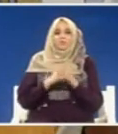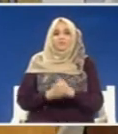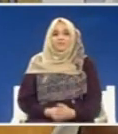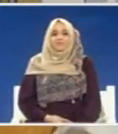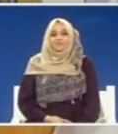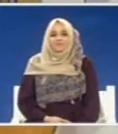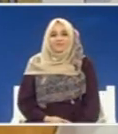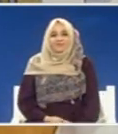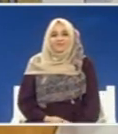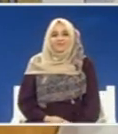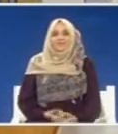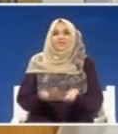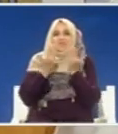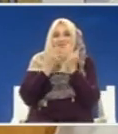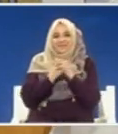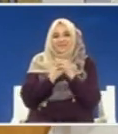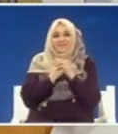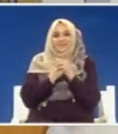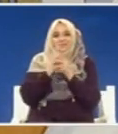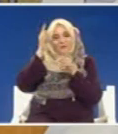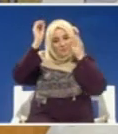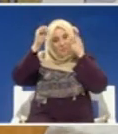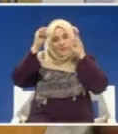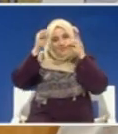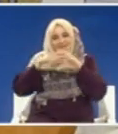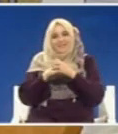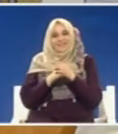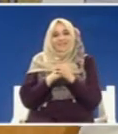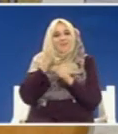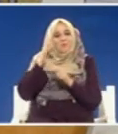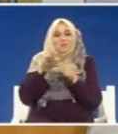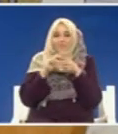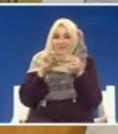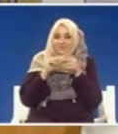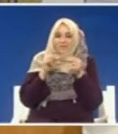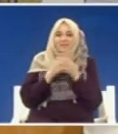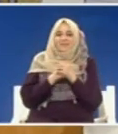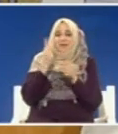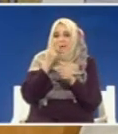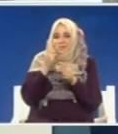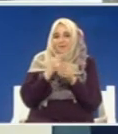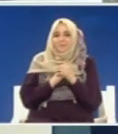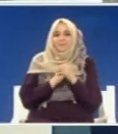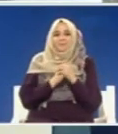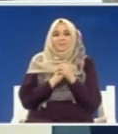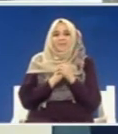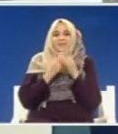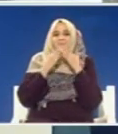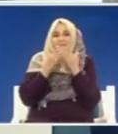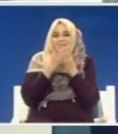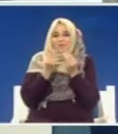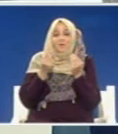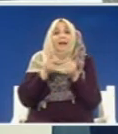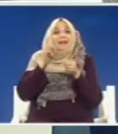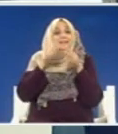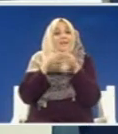الله إن شاء الله. بارك الله فيكم شيخنا أستاذنا أبو عبد السلام على هذه الكلمات وأحسن الله إليك. هلا